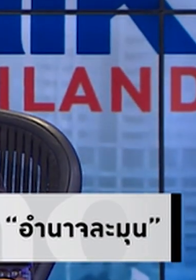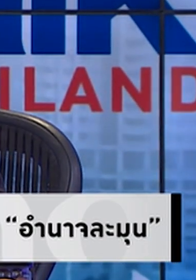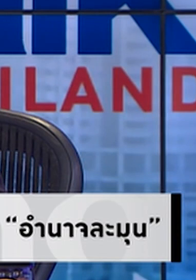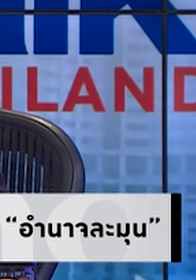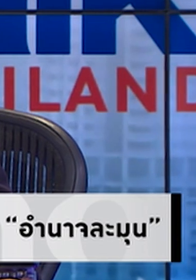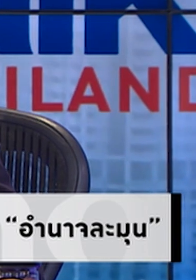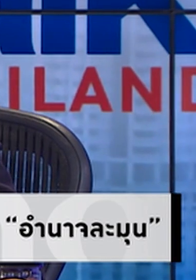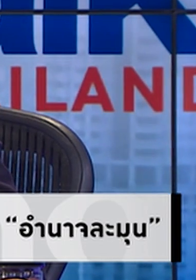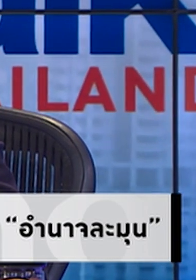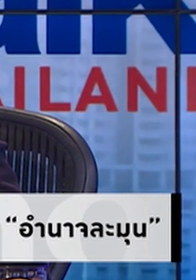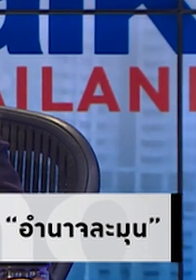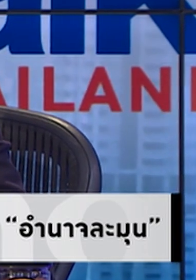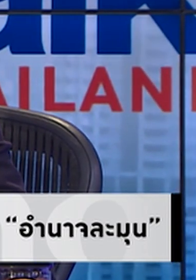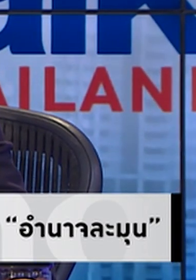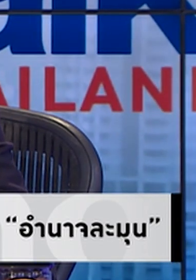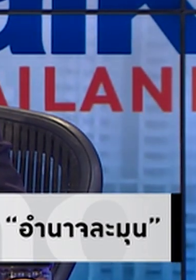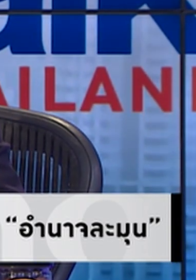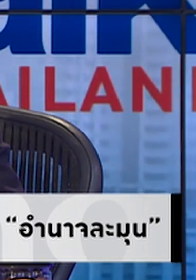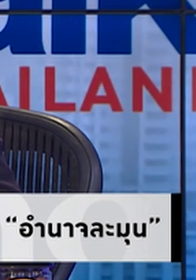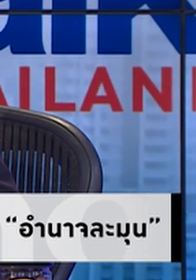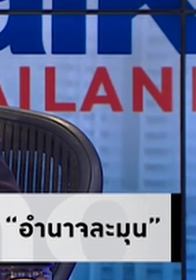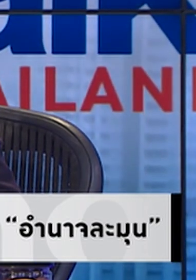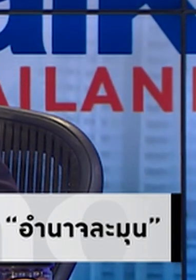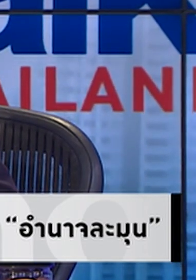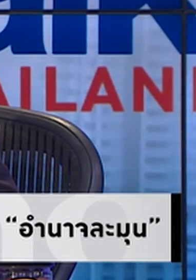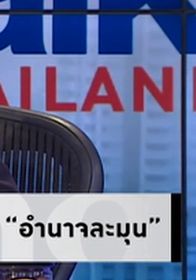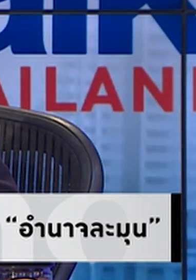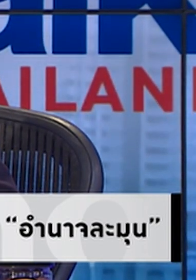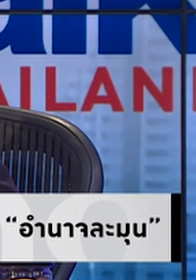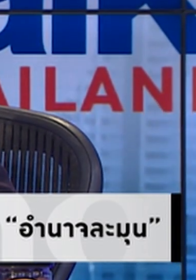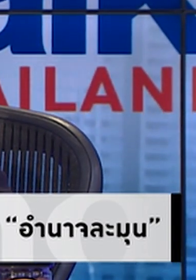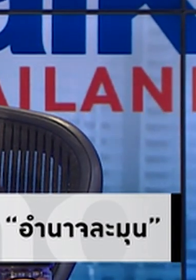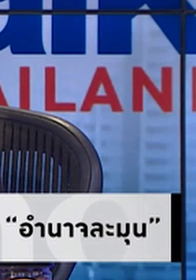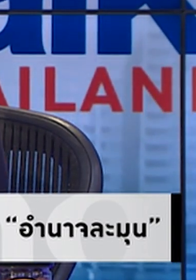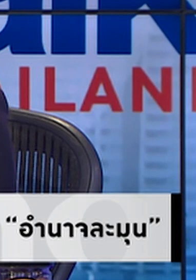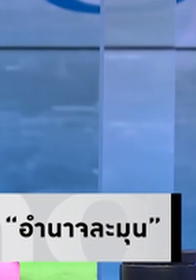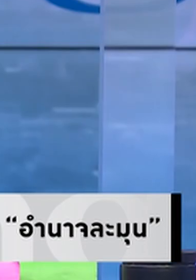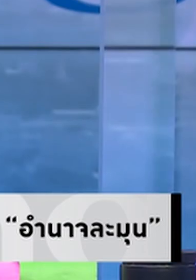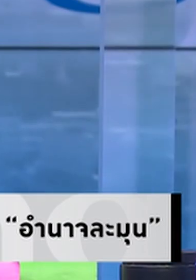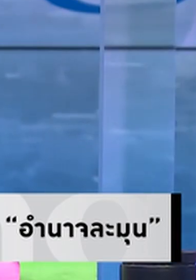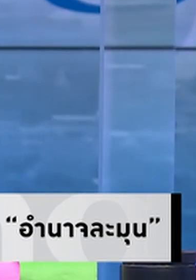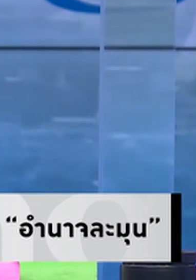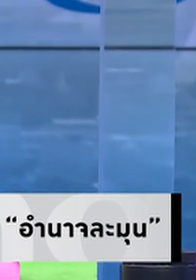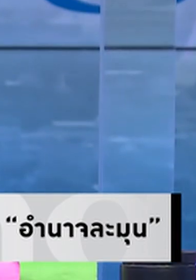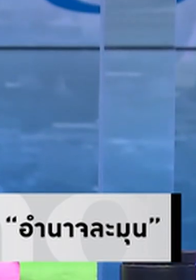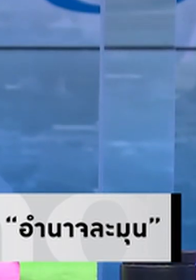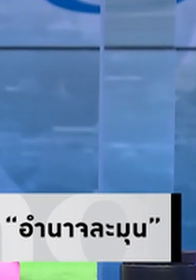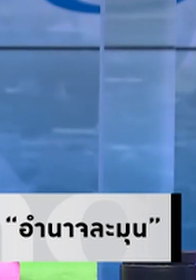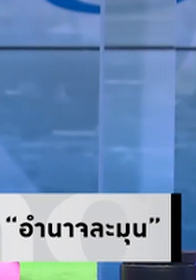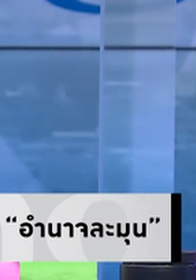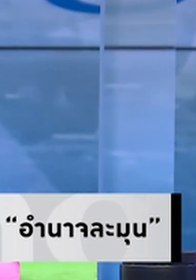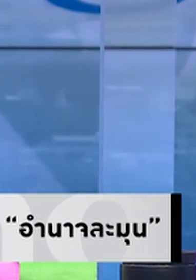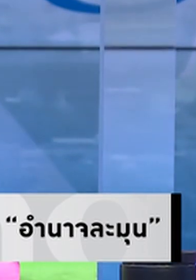นกลับไปถามตัวเองว่ากายกรรมเปียงยางถูก recognize ในฐานะซอฟต์พาวเวอร์หรือเปล่า ใช่ไหมเคยสัมภาษณ์ท่านทูตรัฐอะแกบอก